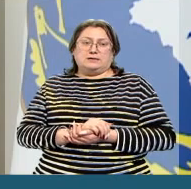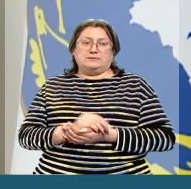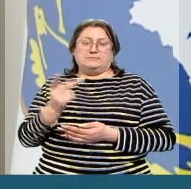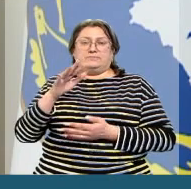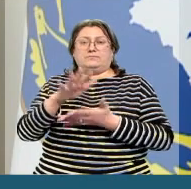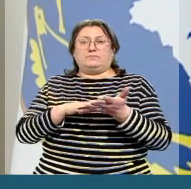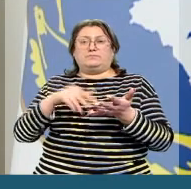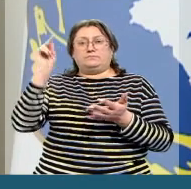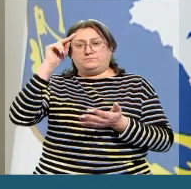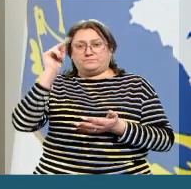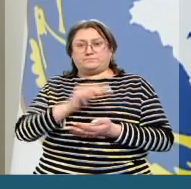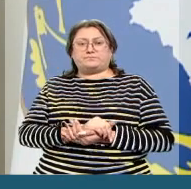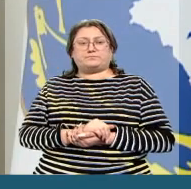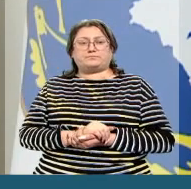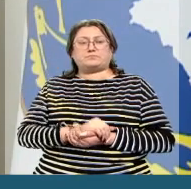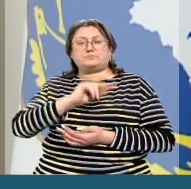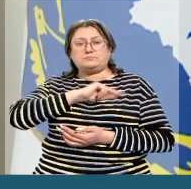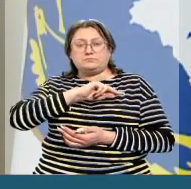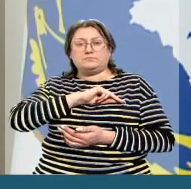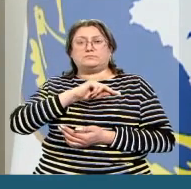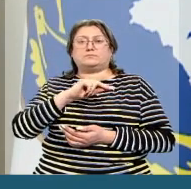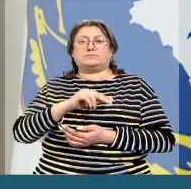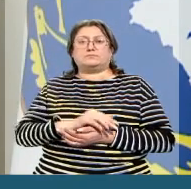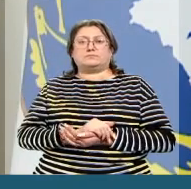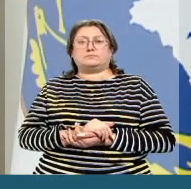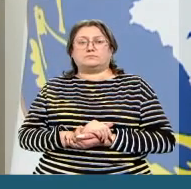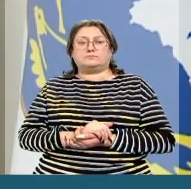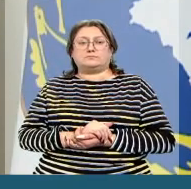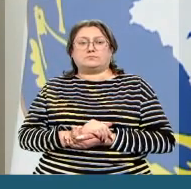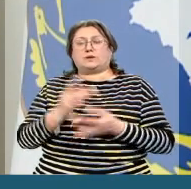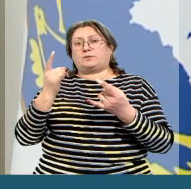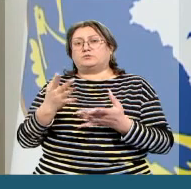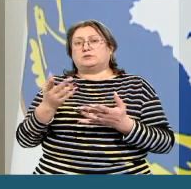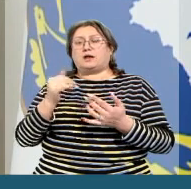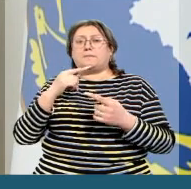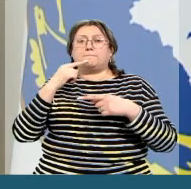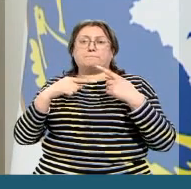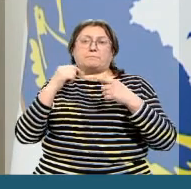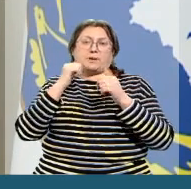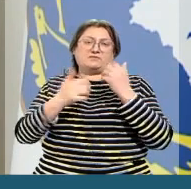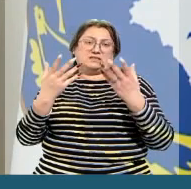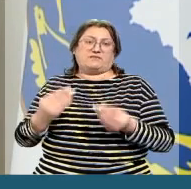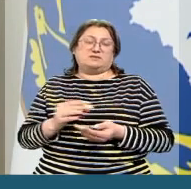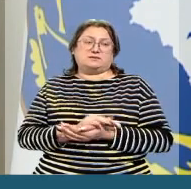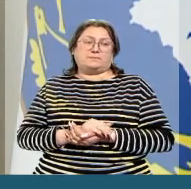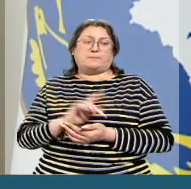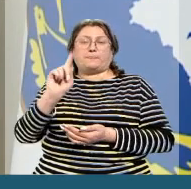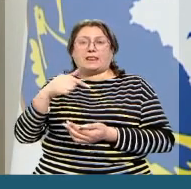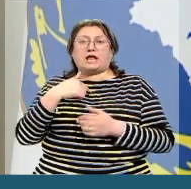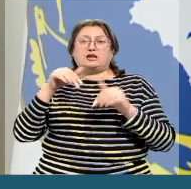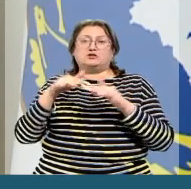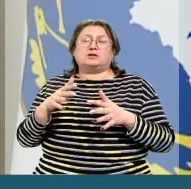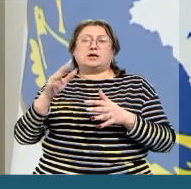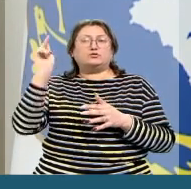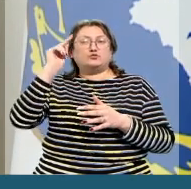для дальнейшей учебы, работы и просто для повседневности. Также я решила